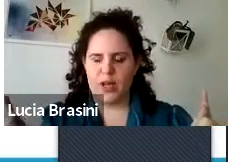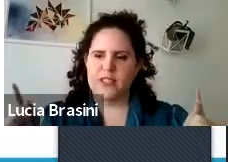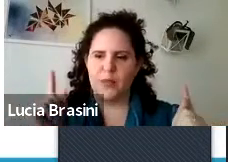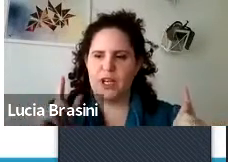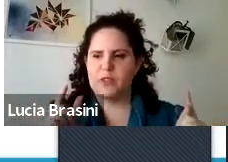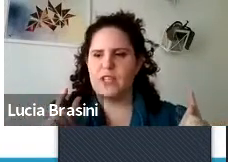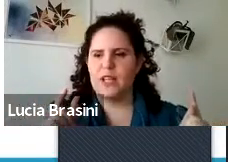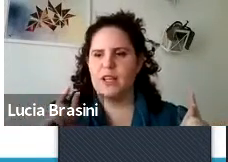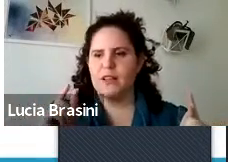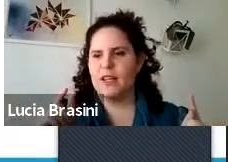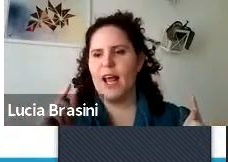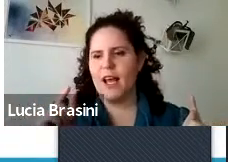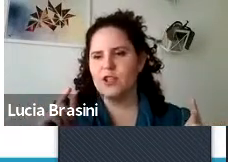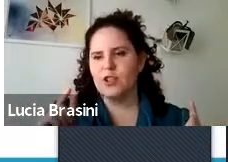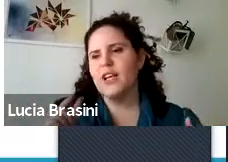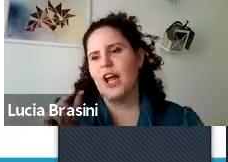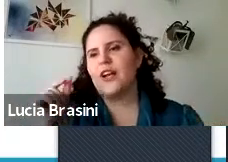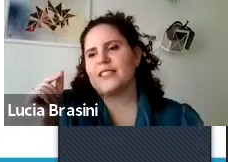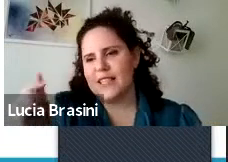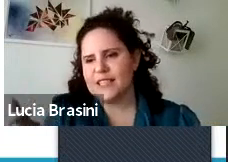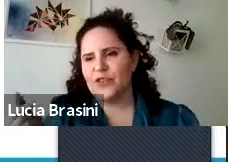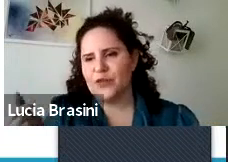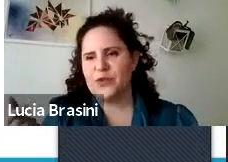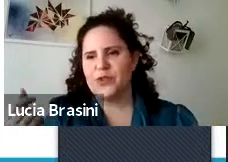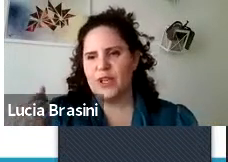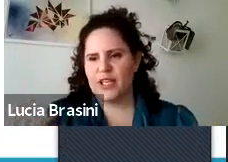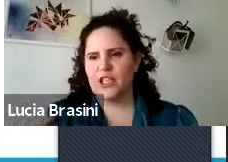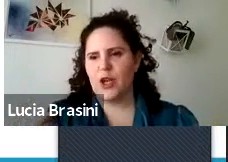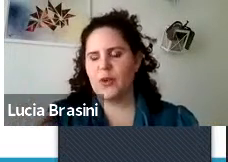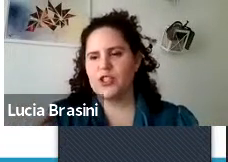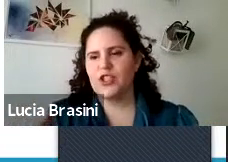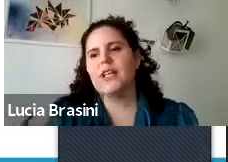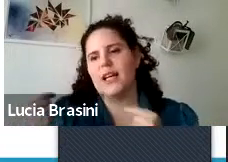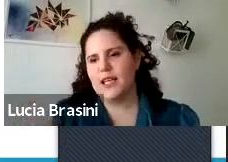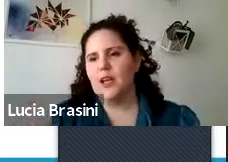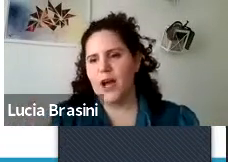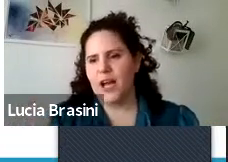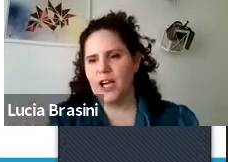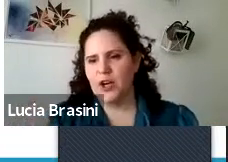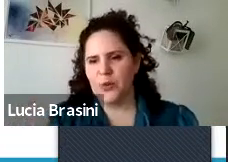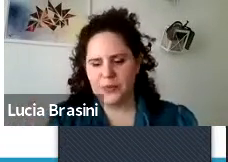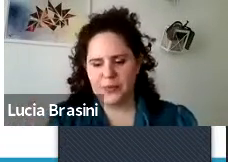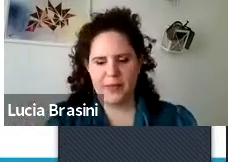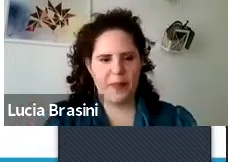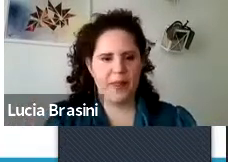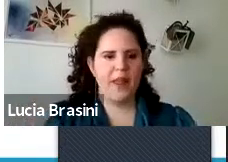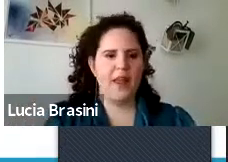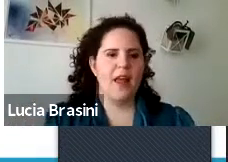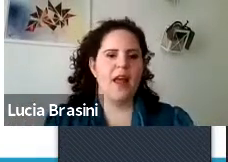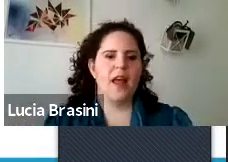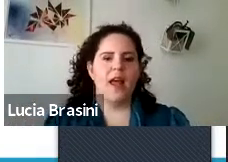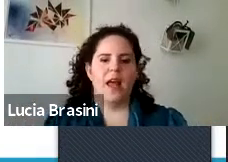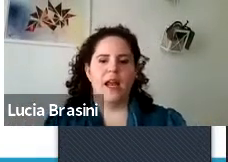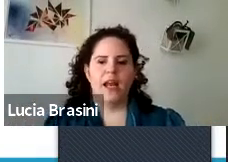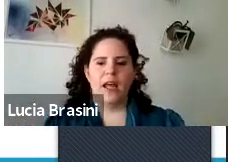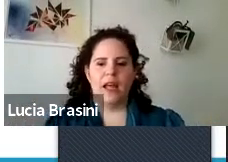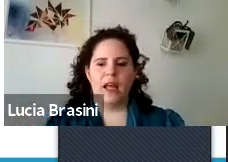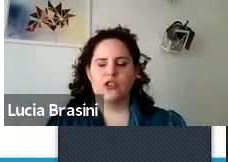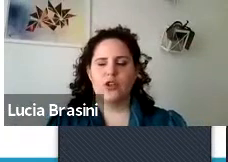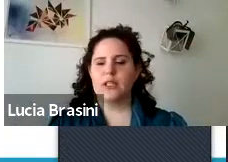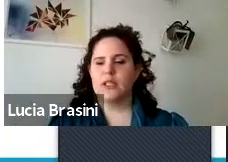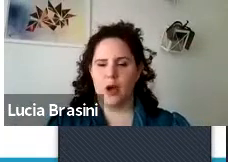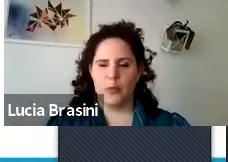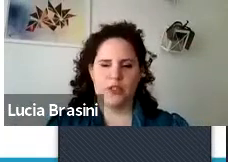numero di frequenze, perché queste elettrodi hanno la stessa funzione delle cellule cingliate che mancano.